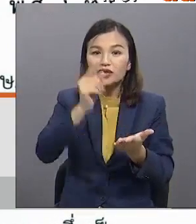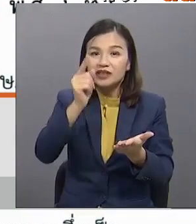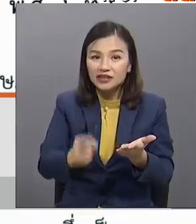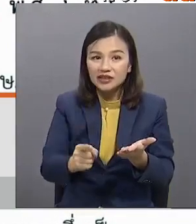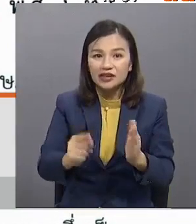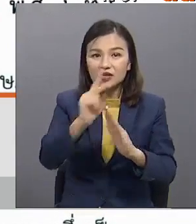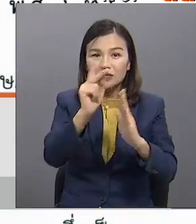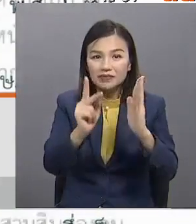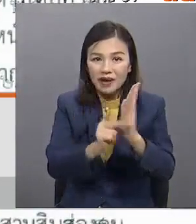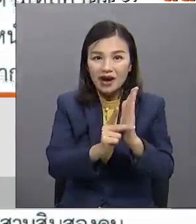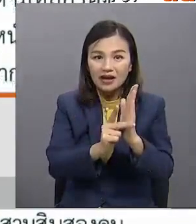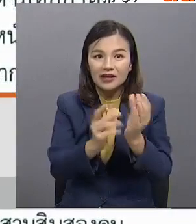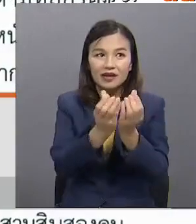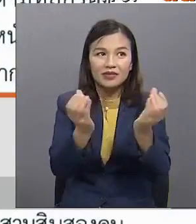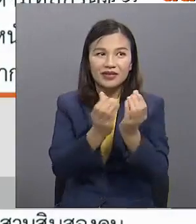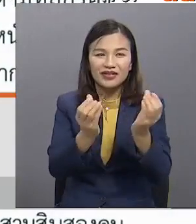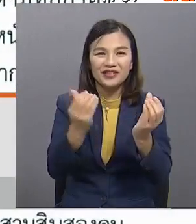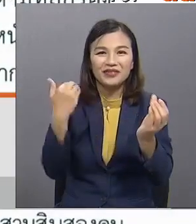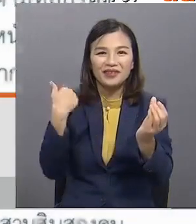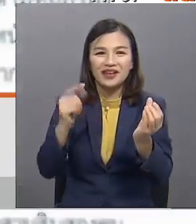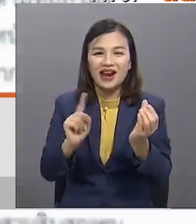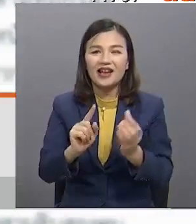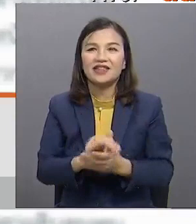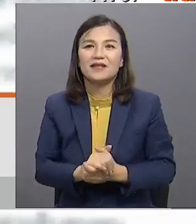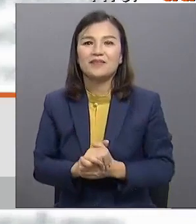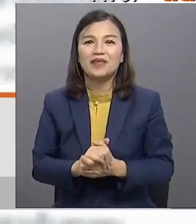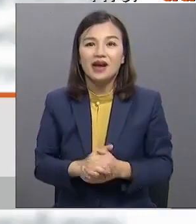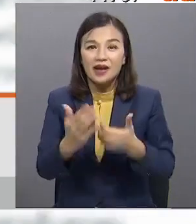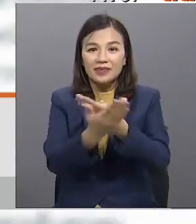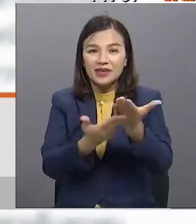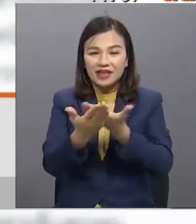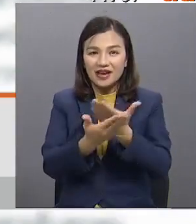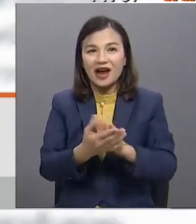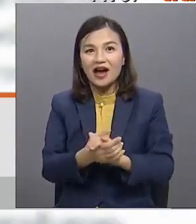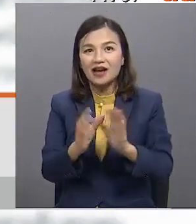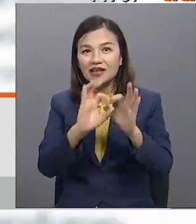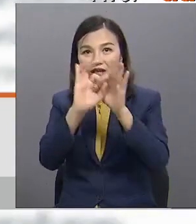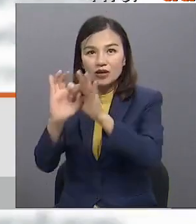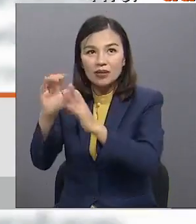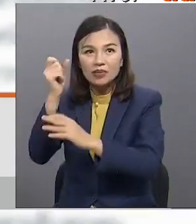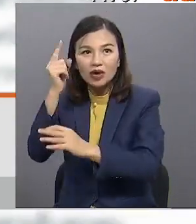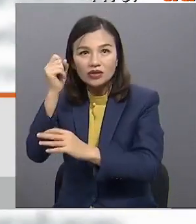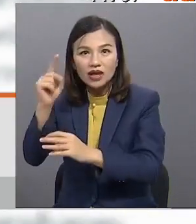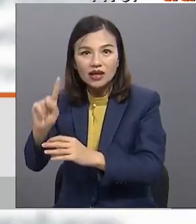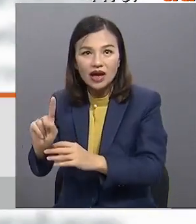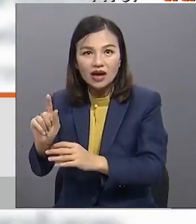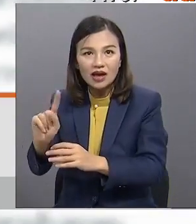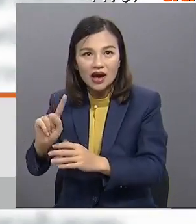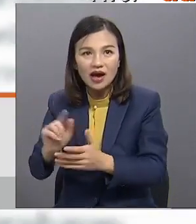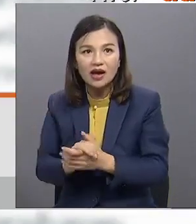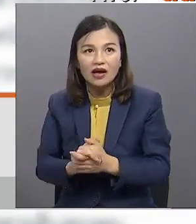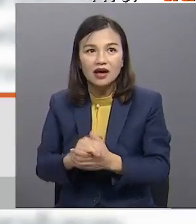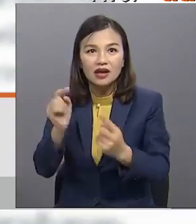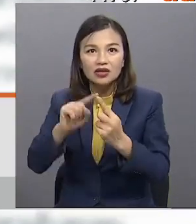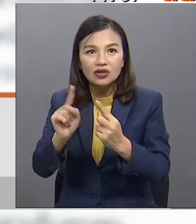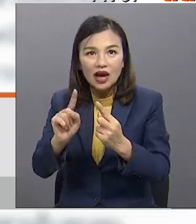คงจะให้ผู้กล่าวหาชี้แจงและพิจารณาเป็นแต่ละรายไปครับและเข้าใจว่ายังมีรายชื่ออีกชุดที่ฝ่าย